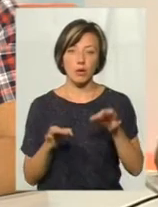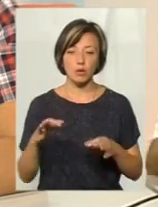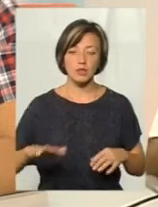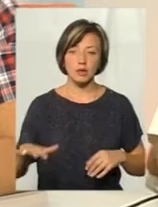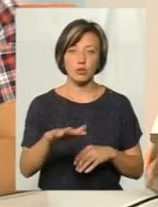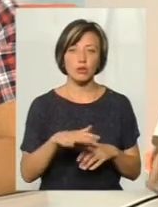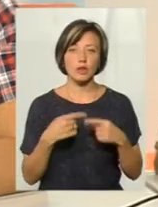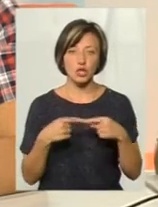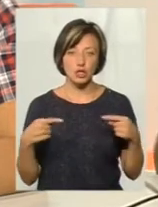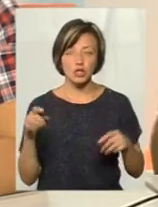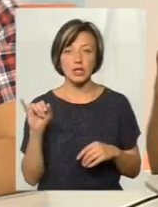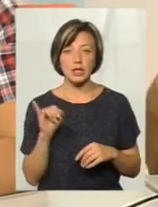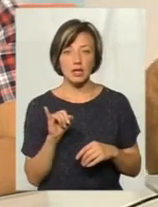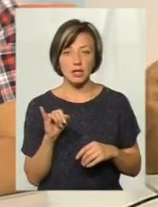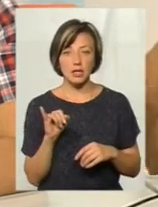інші, і